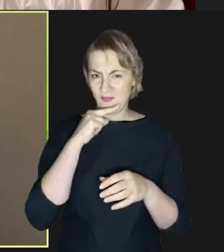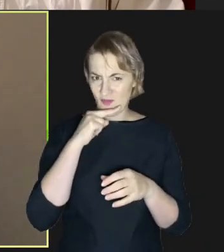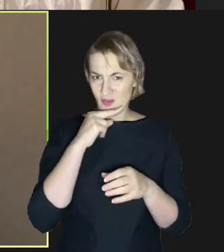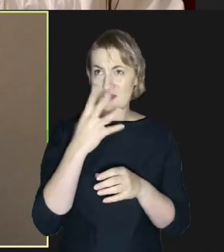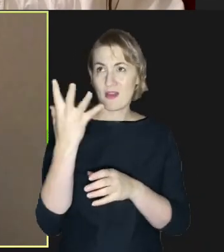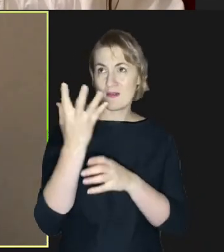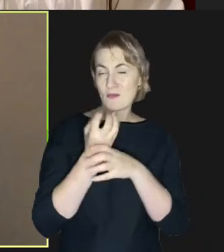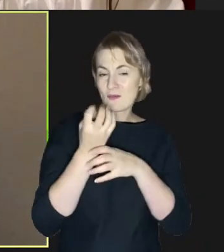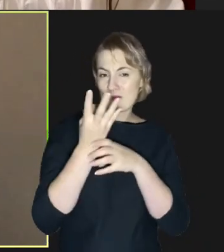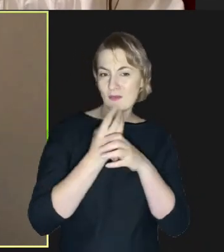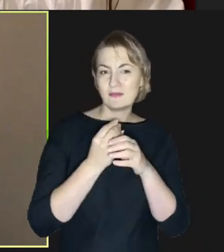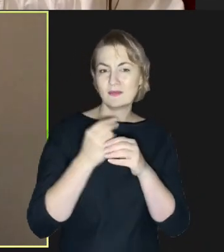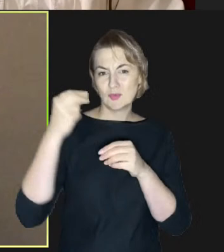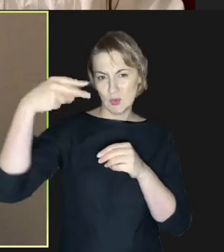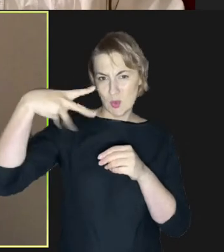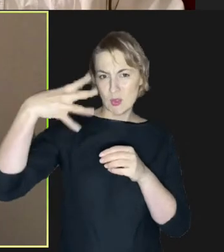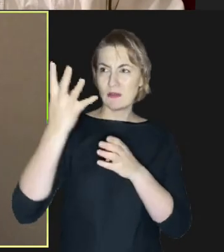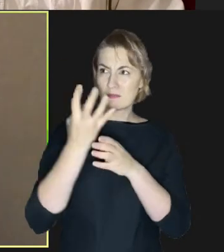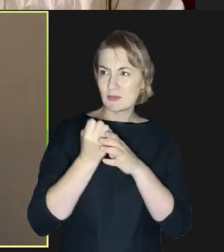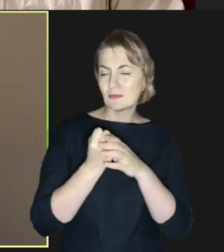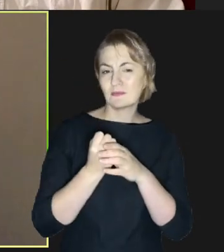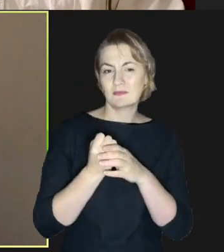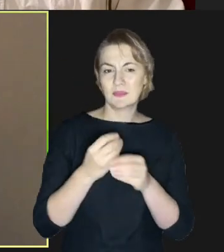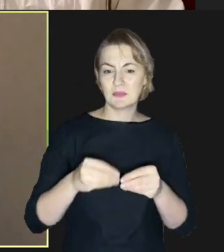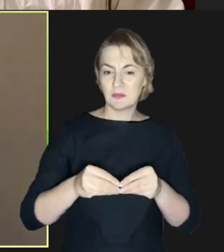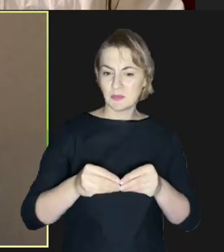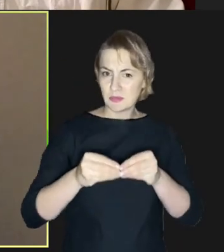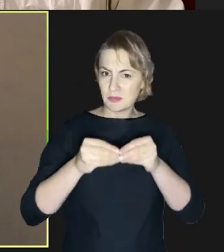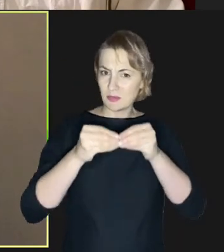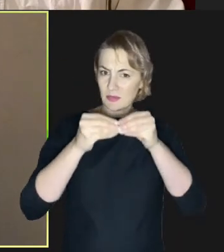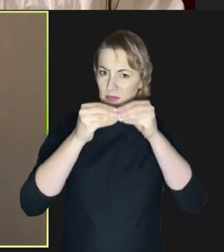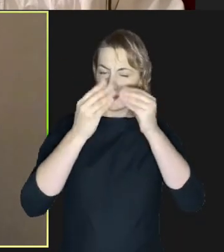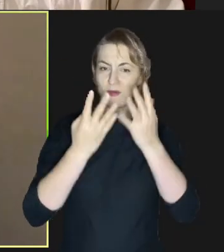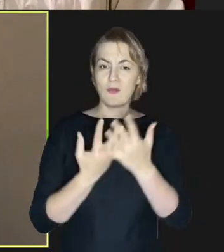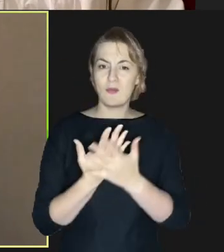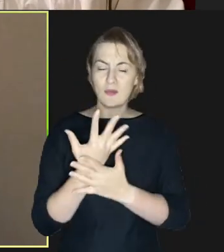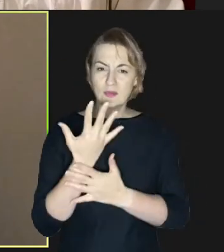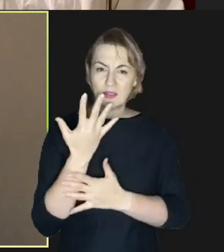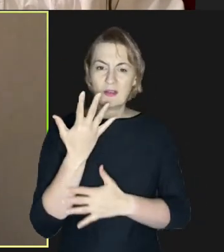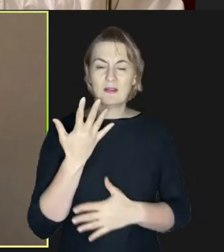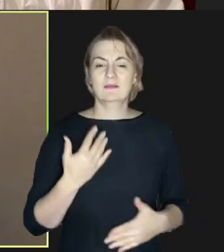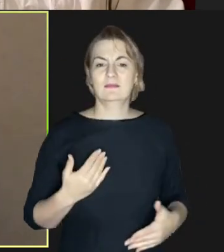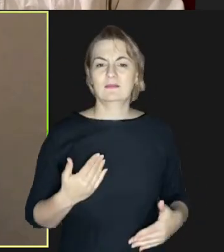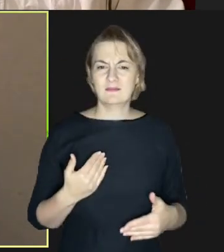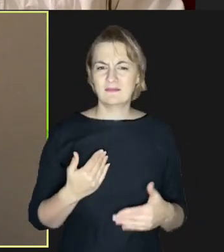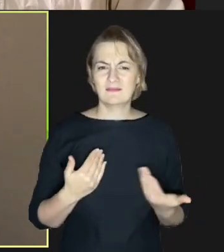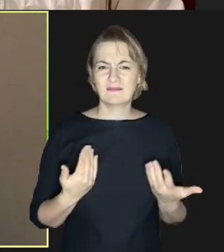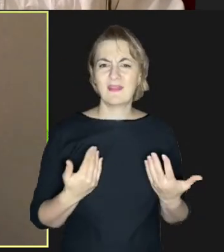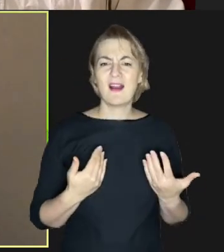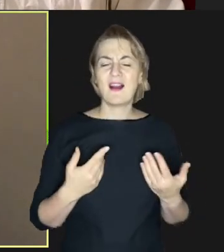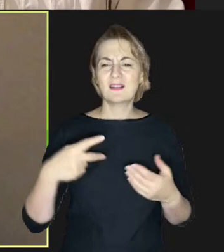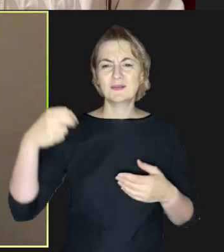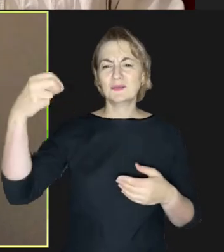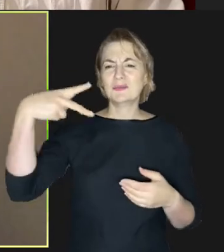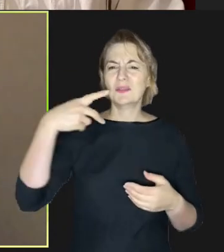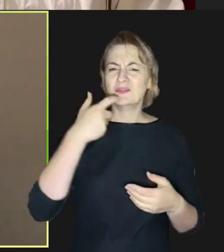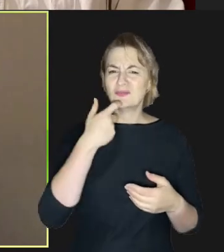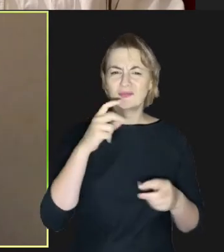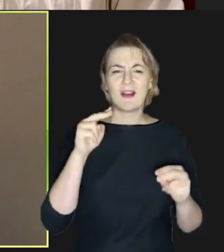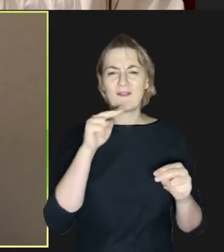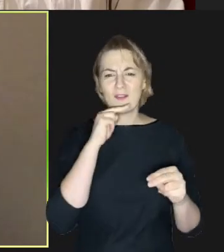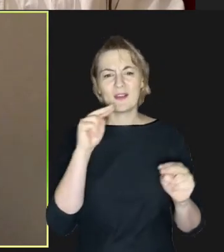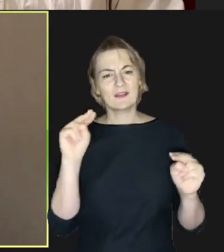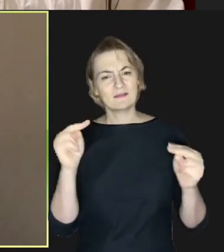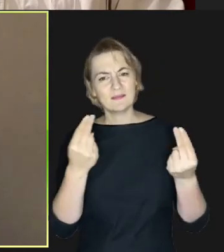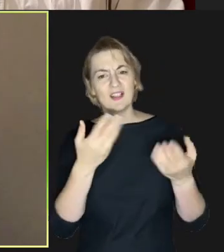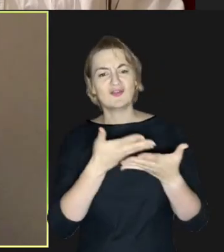musiało przyjąć i słońca, żeby. No a w takim razie, a co to słońce, skąd ta woda, a skąd